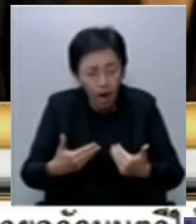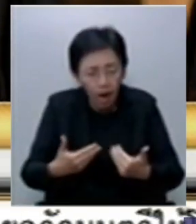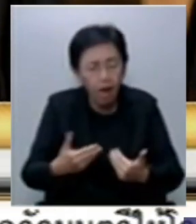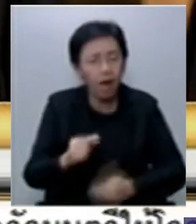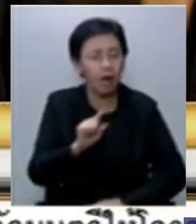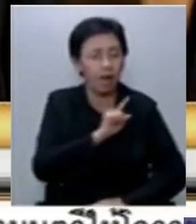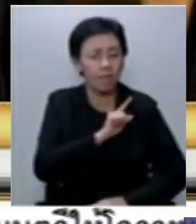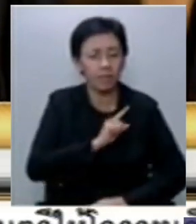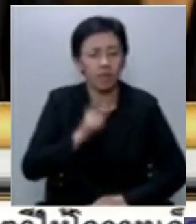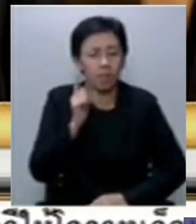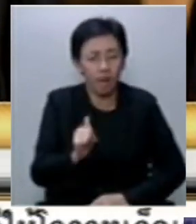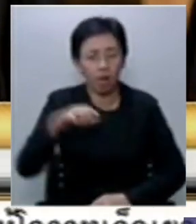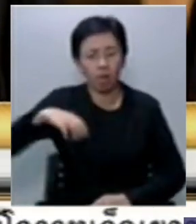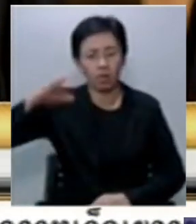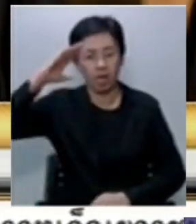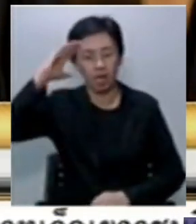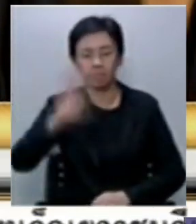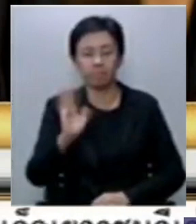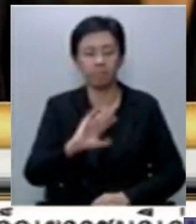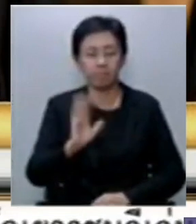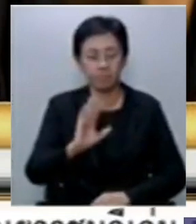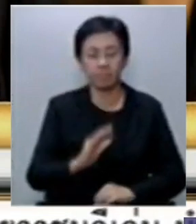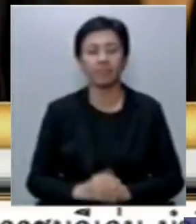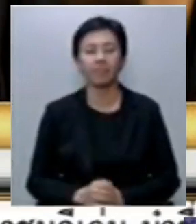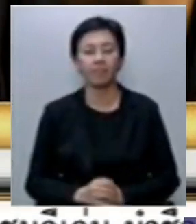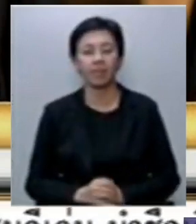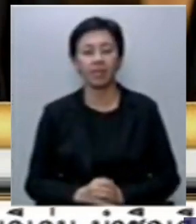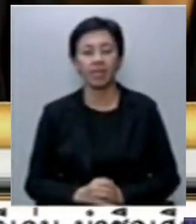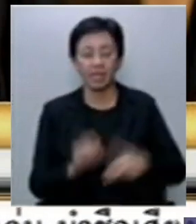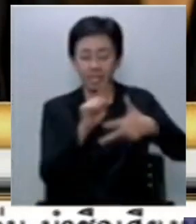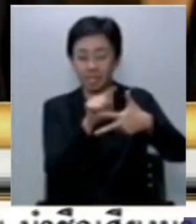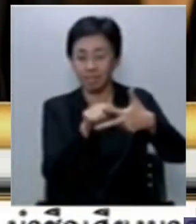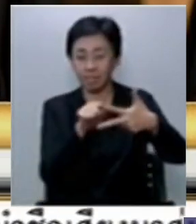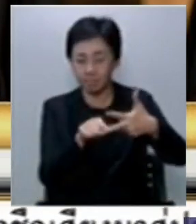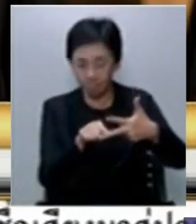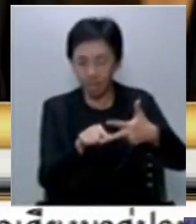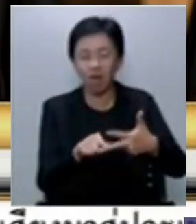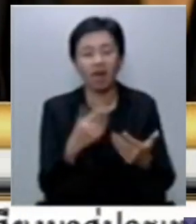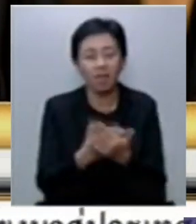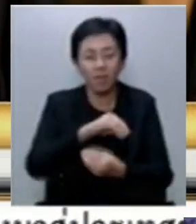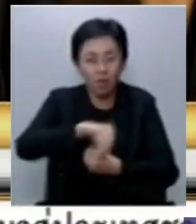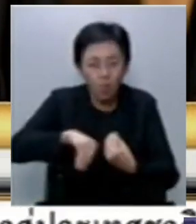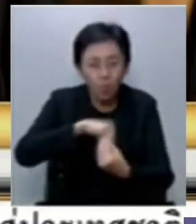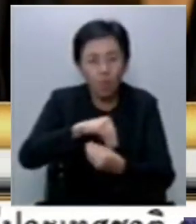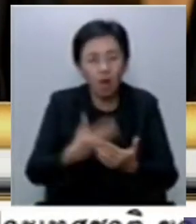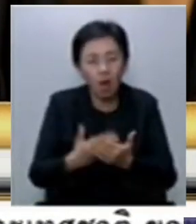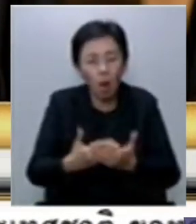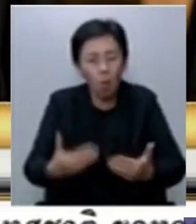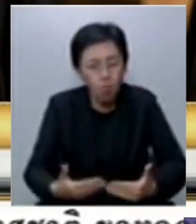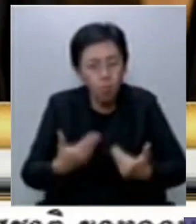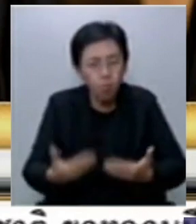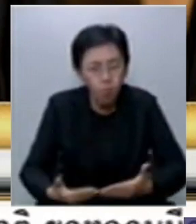จหลักนะครับของกองทัพและแน่นอนครับทั้ง3กิจการนี้นะครับสร้างราย